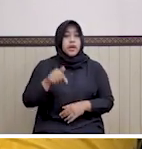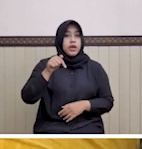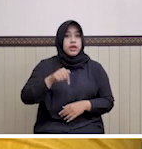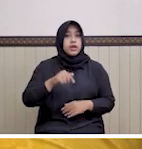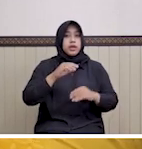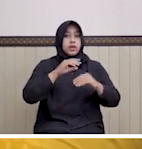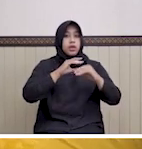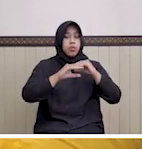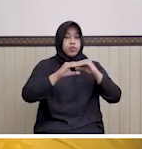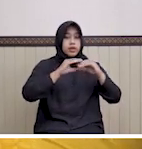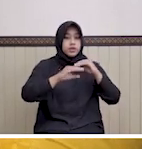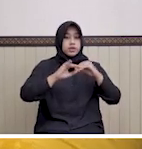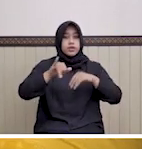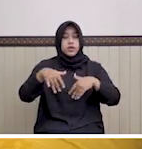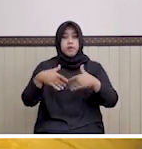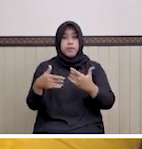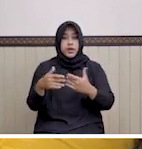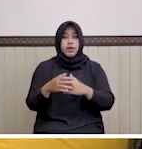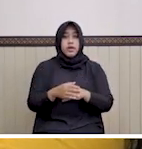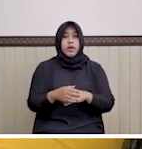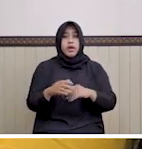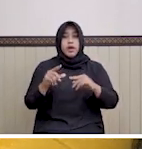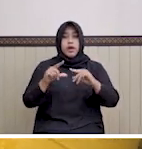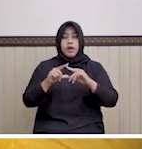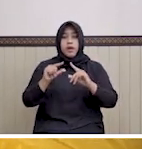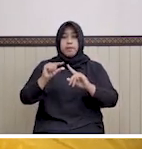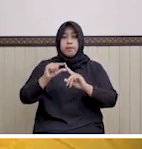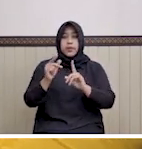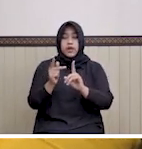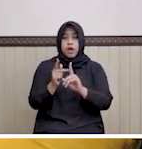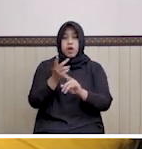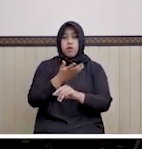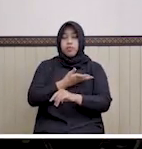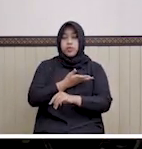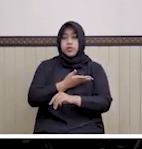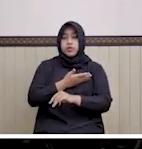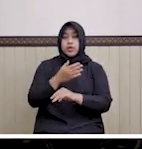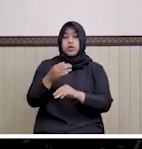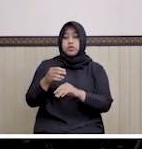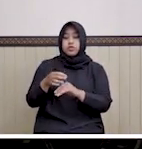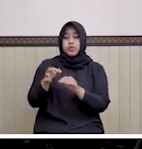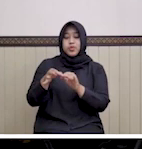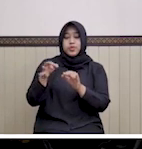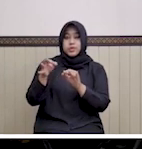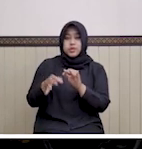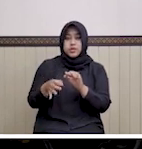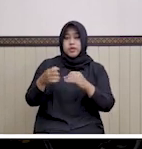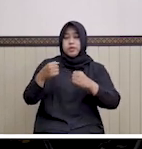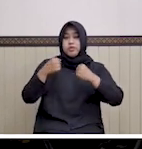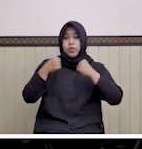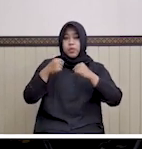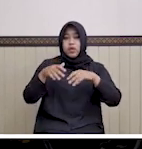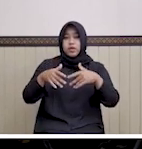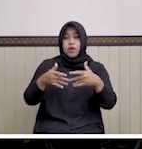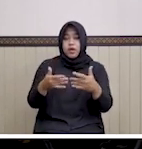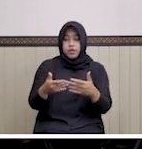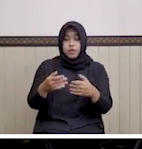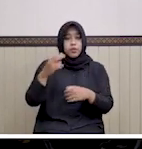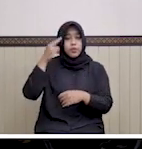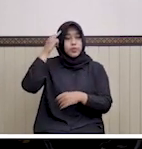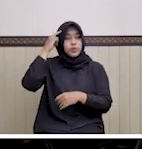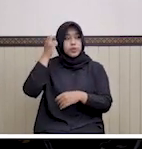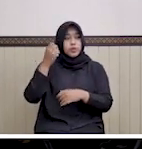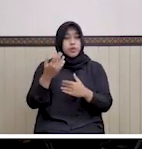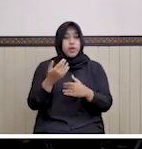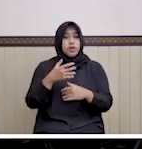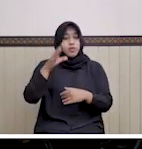kau Hai dikasihkan sehingga aparat penegak hukum juga punya jalan untuk menguatkan atau untuk